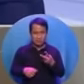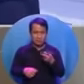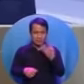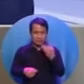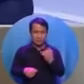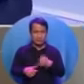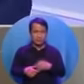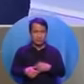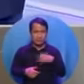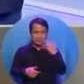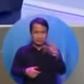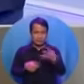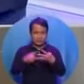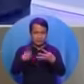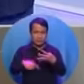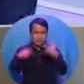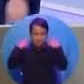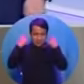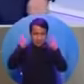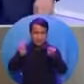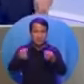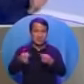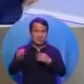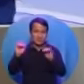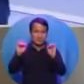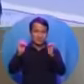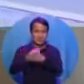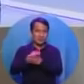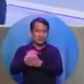dalawa? Sabi ko, gawin ko na lang apat yung hoodie.